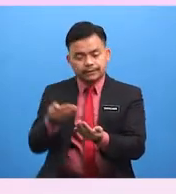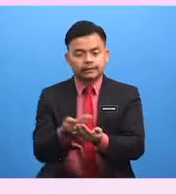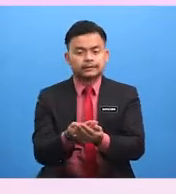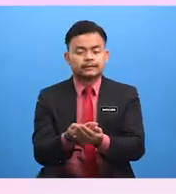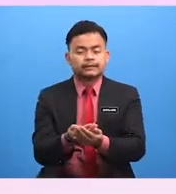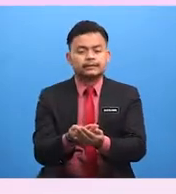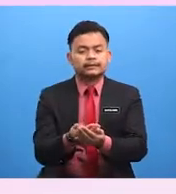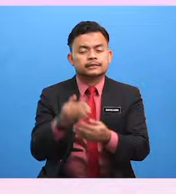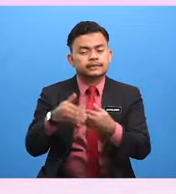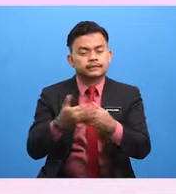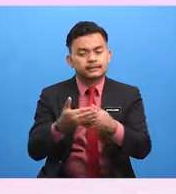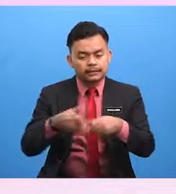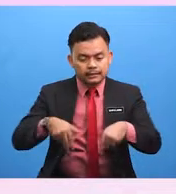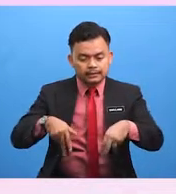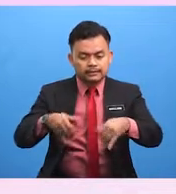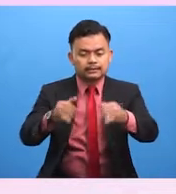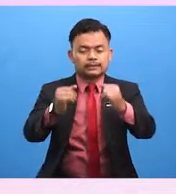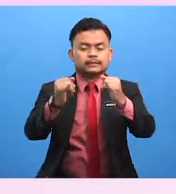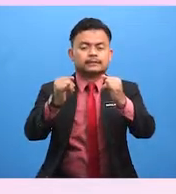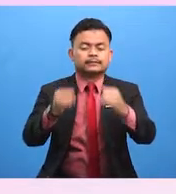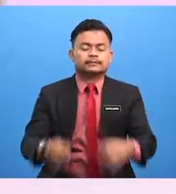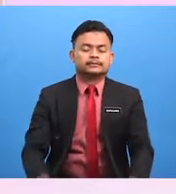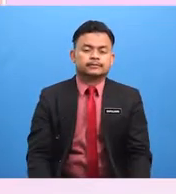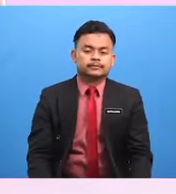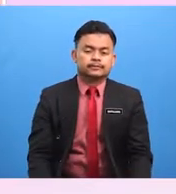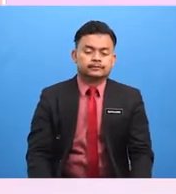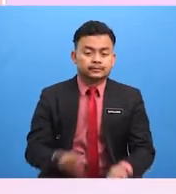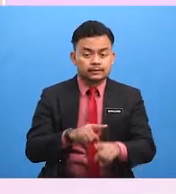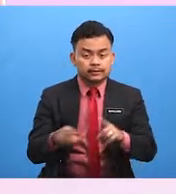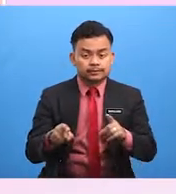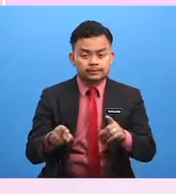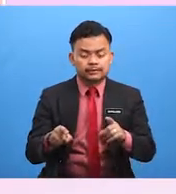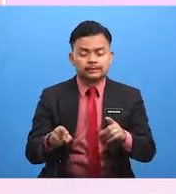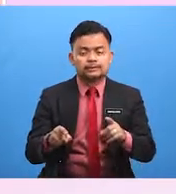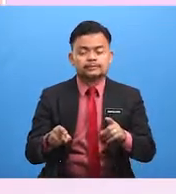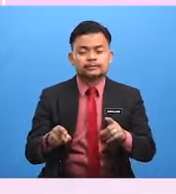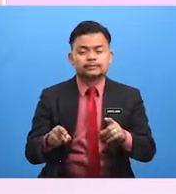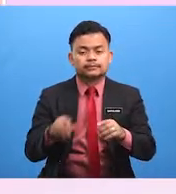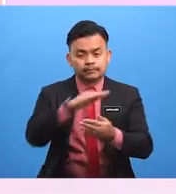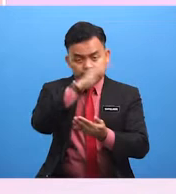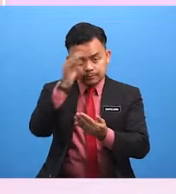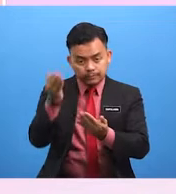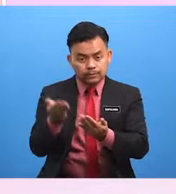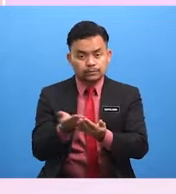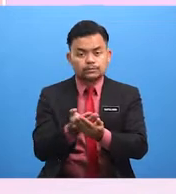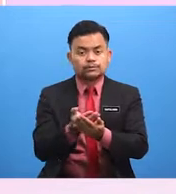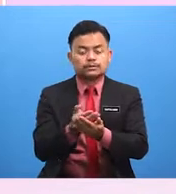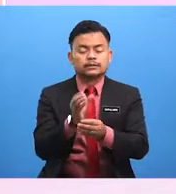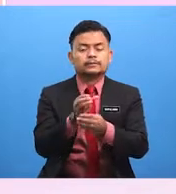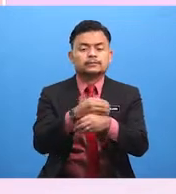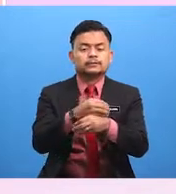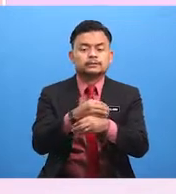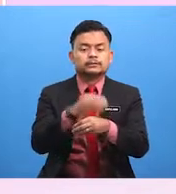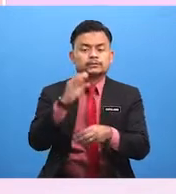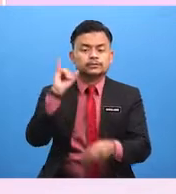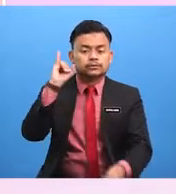apabila disepak. Sementara bola berbentuk kubus sukar bergolek apabila